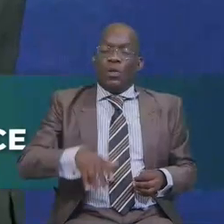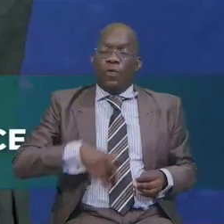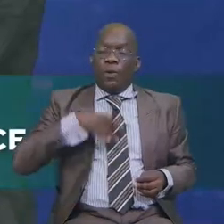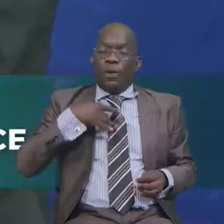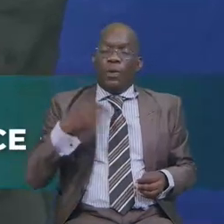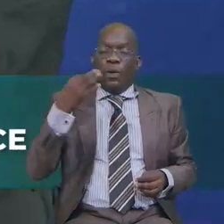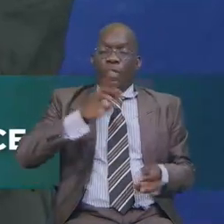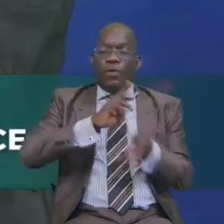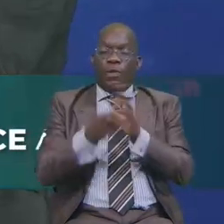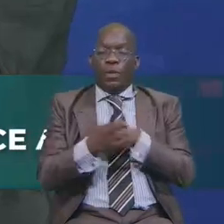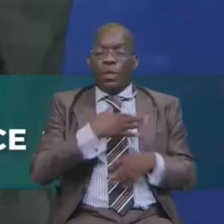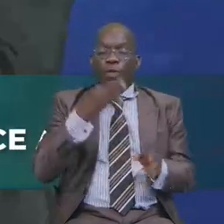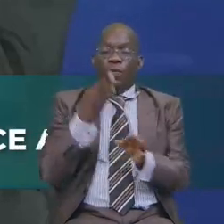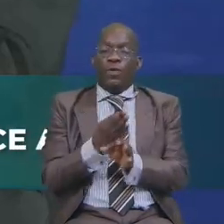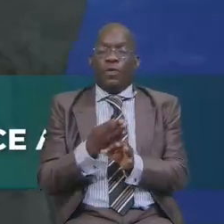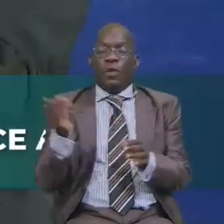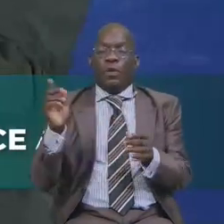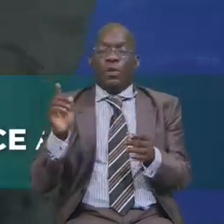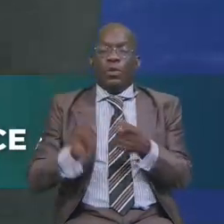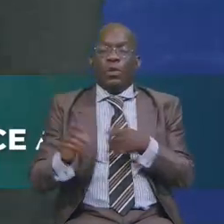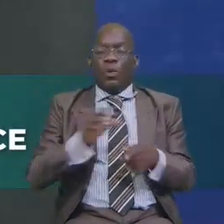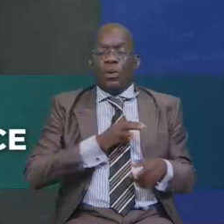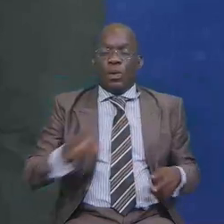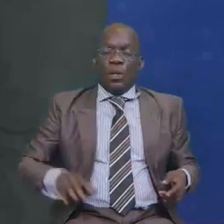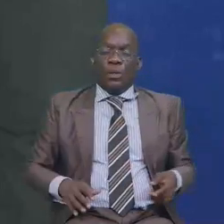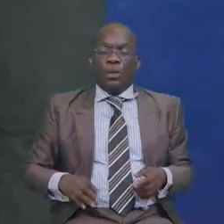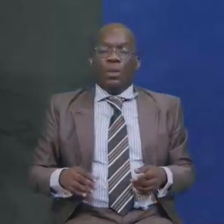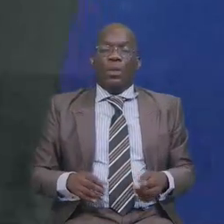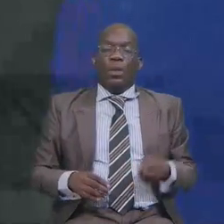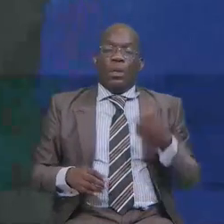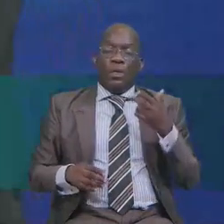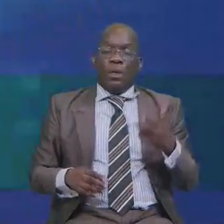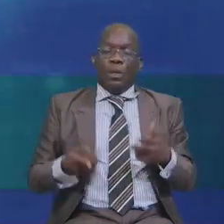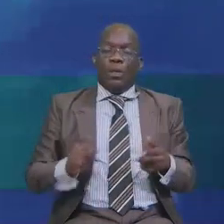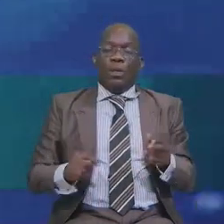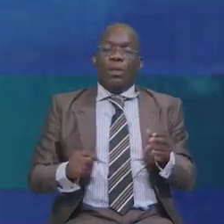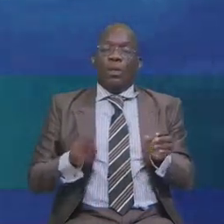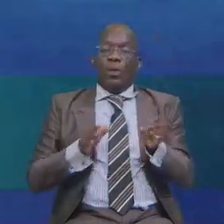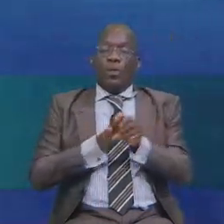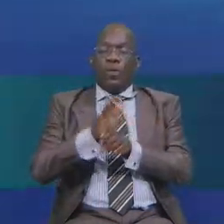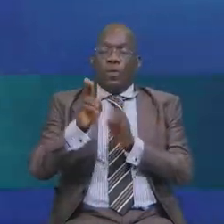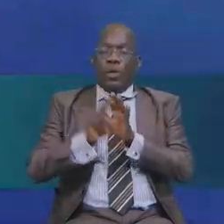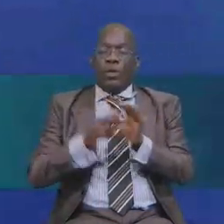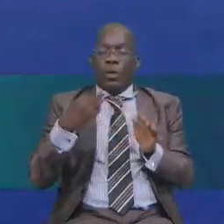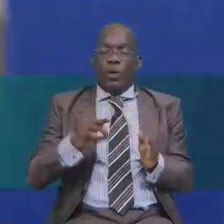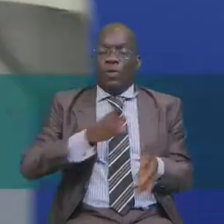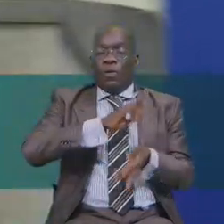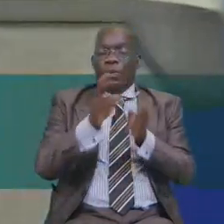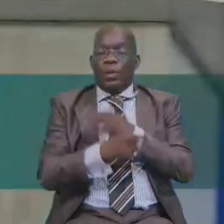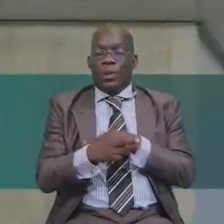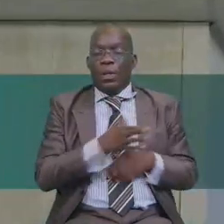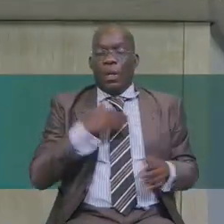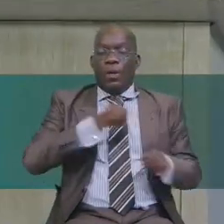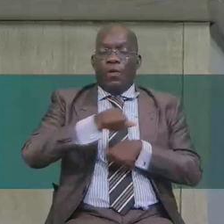Christ. Troisième élément, la plénitude de la repentance et de la communion en Christ. Voyons